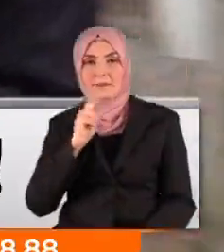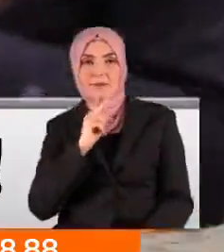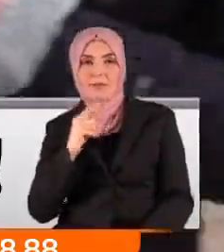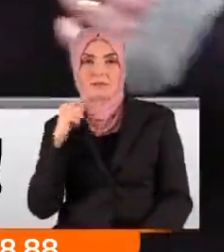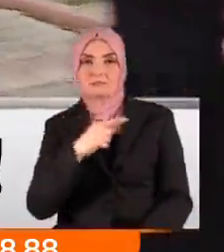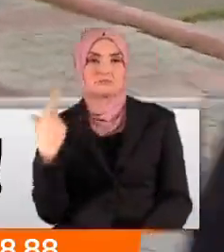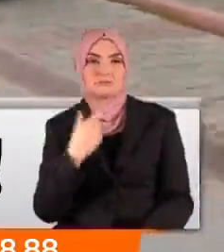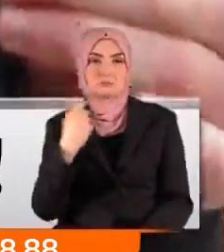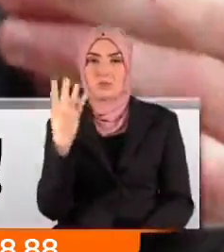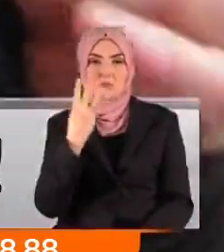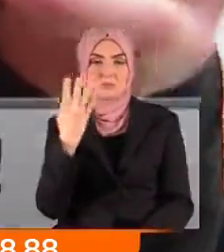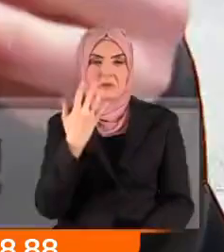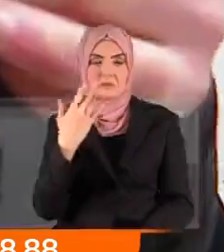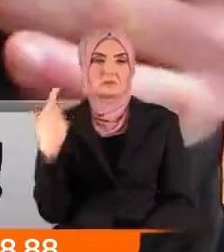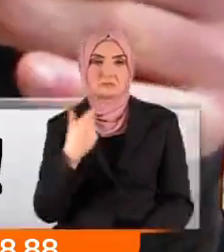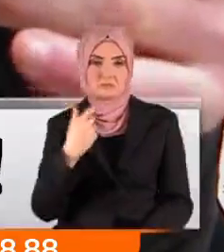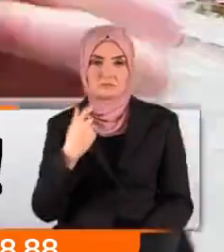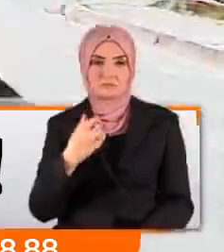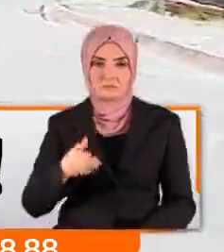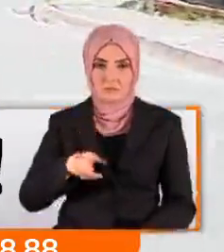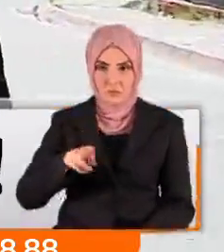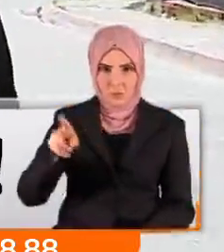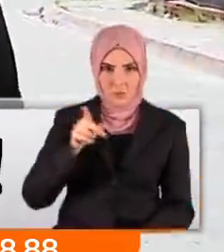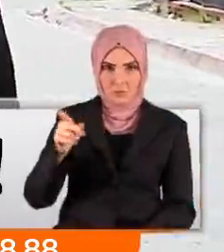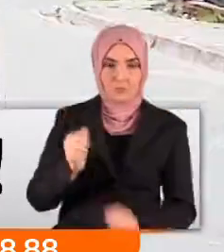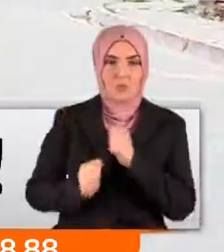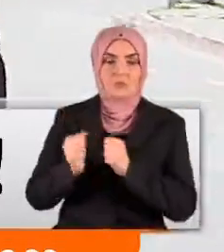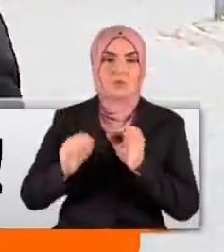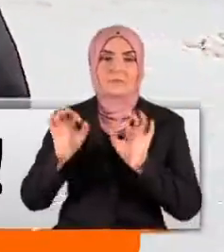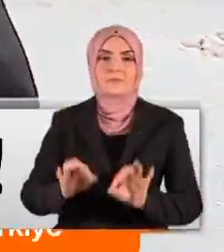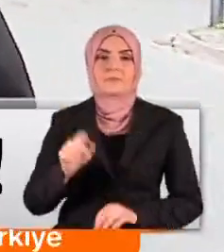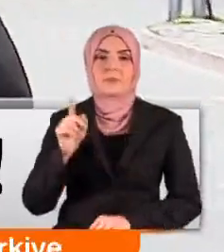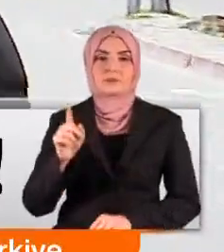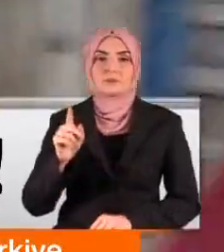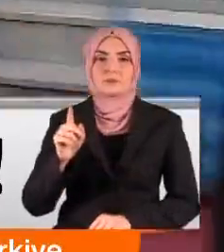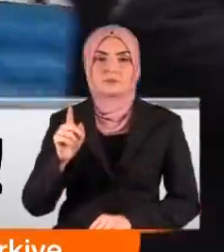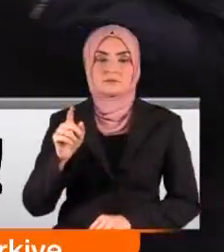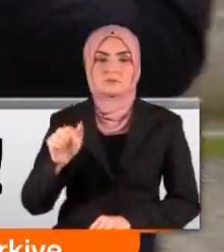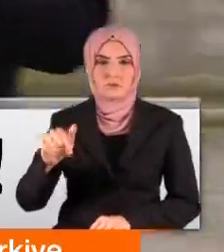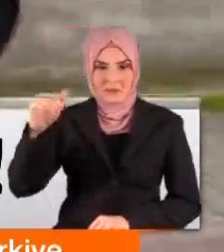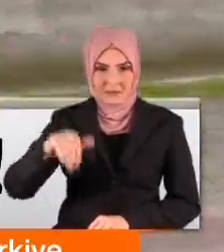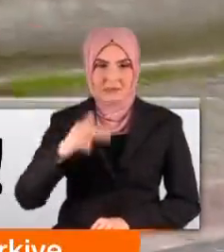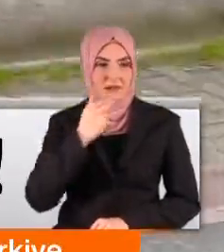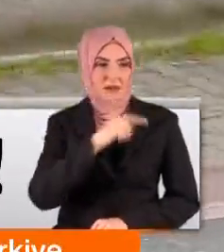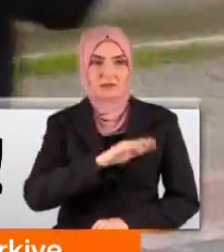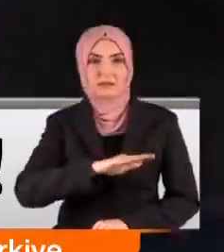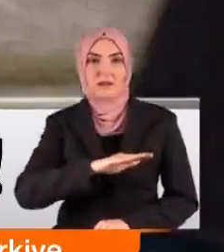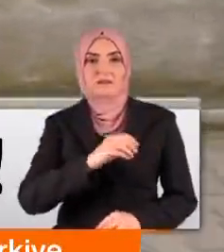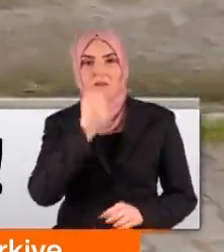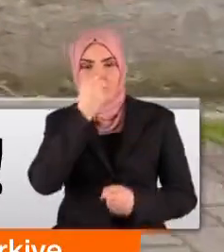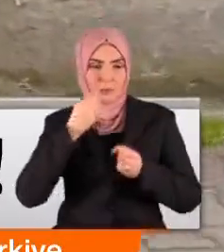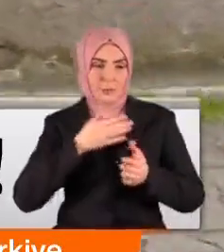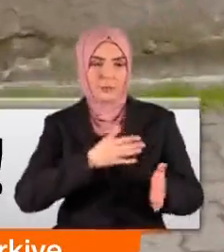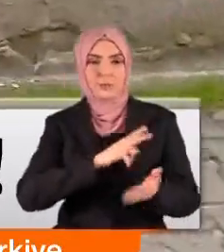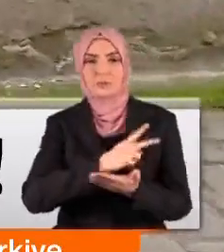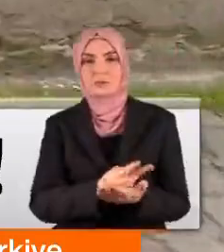tarafa doğru kaçmaya başladı tarafa doğru koştu sonra buraya geldi kadın zaten şurada yatıyordu ve burada kalma içinde yatan